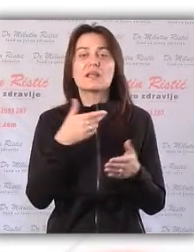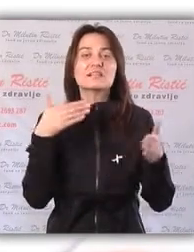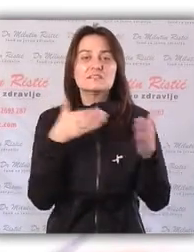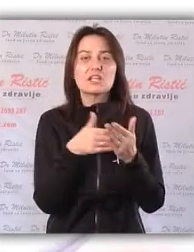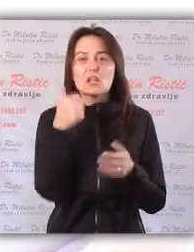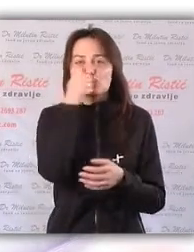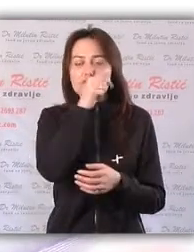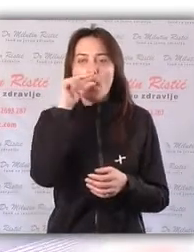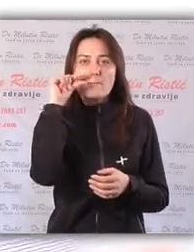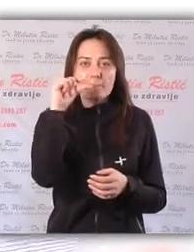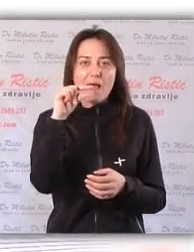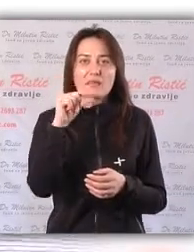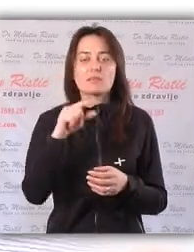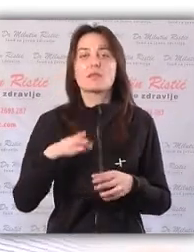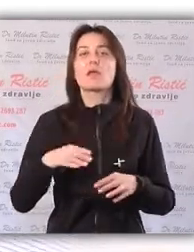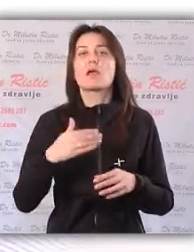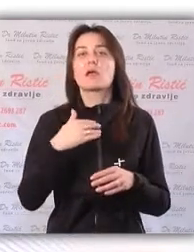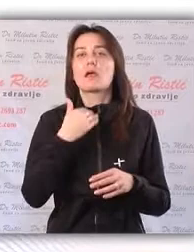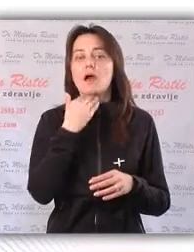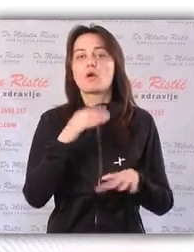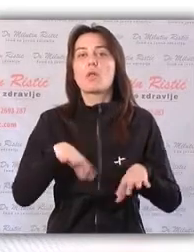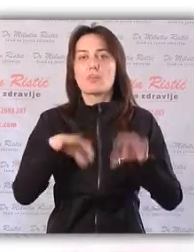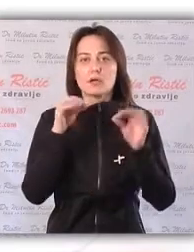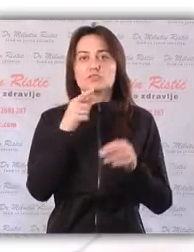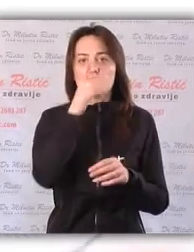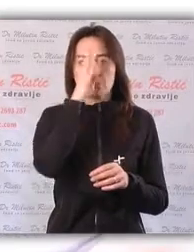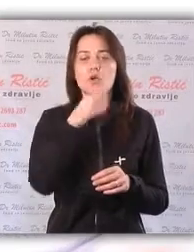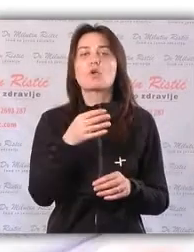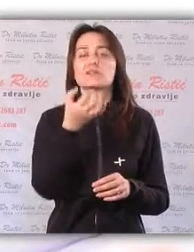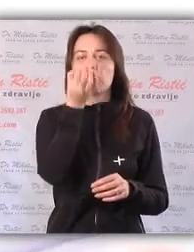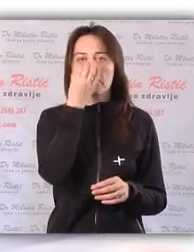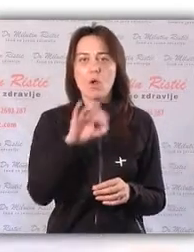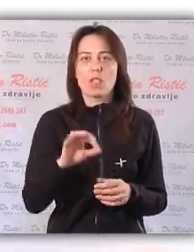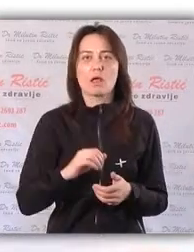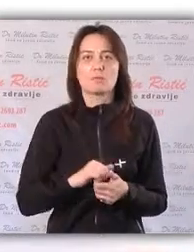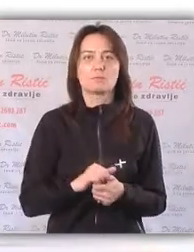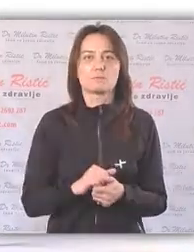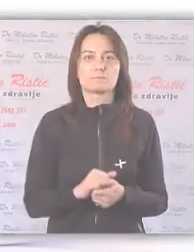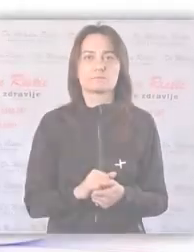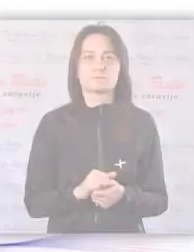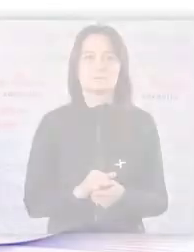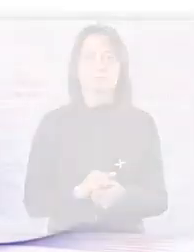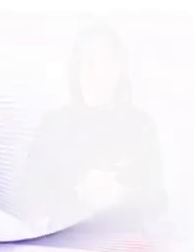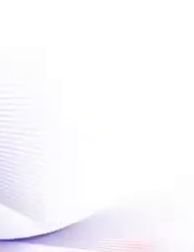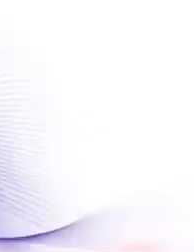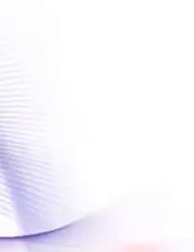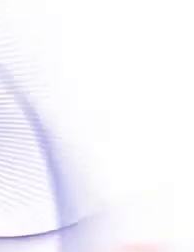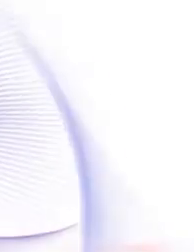cm. Znači, cilj je da on bude što manjih dimenzija, jer tada prognoza je zapravo bolja.